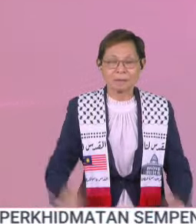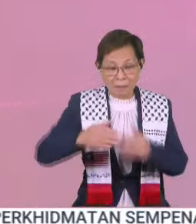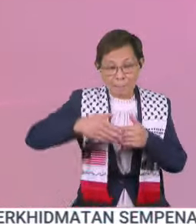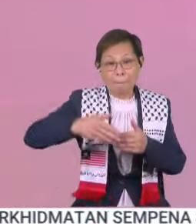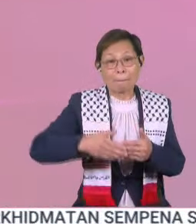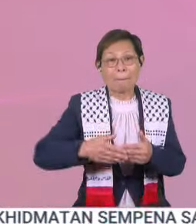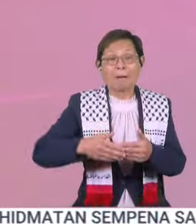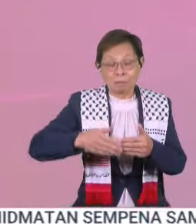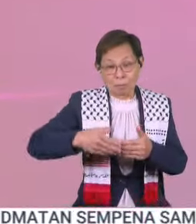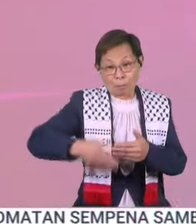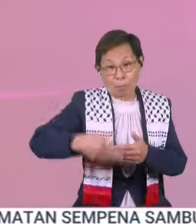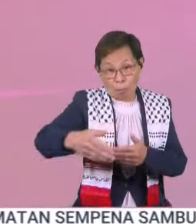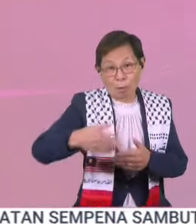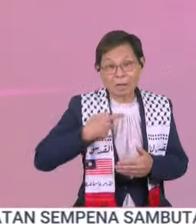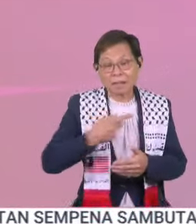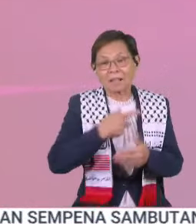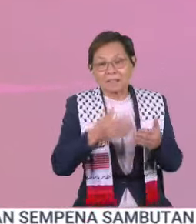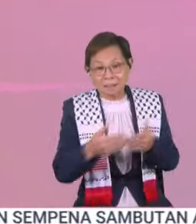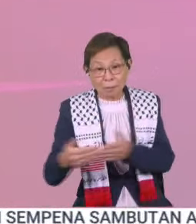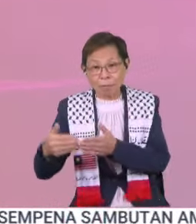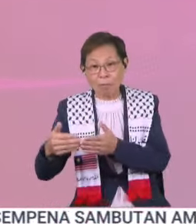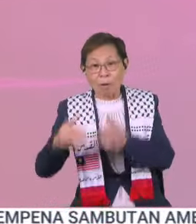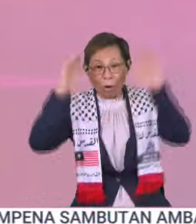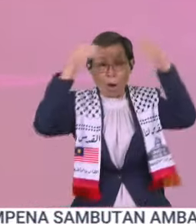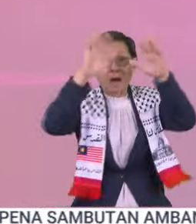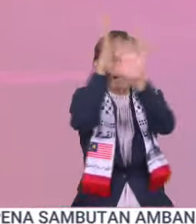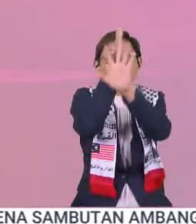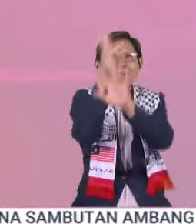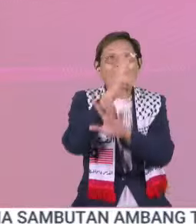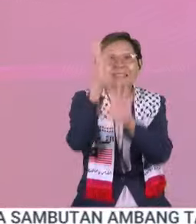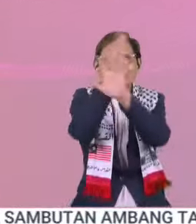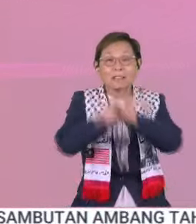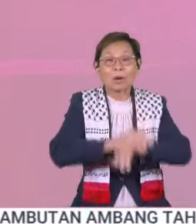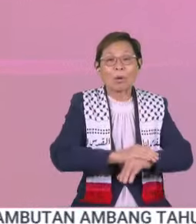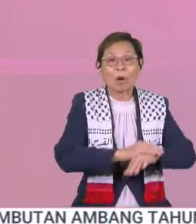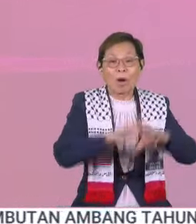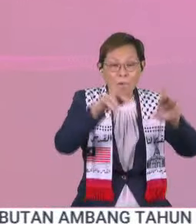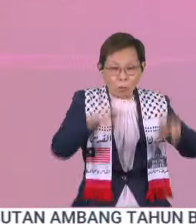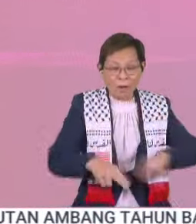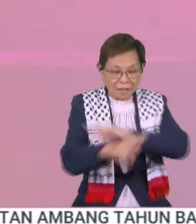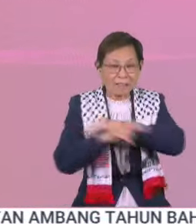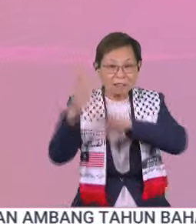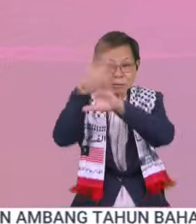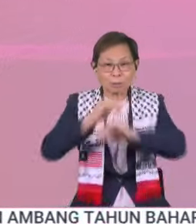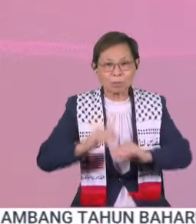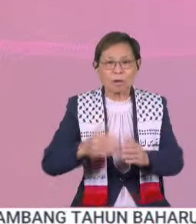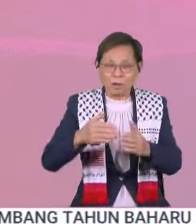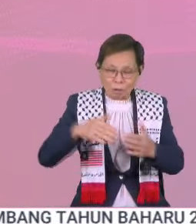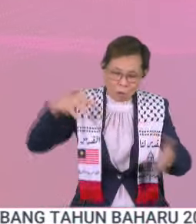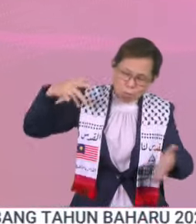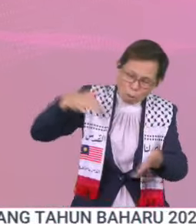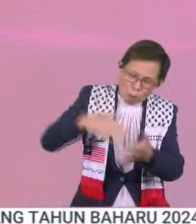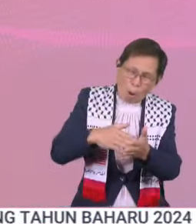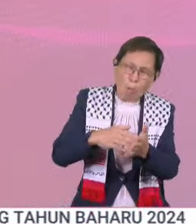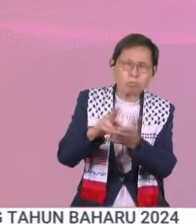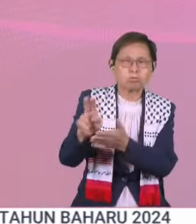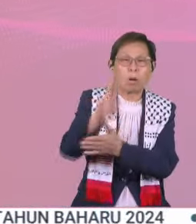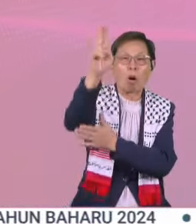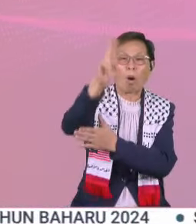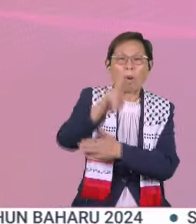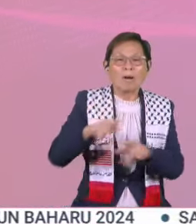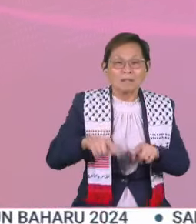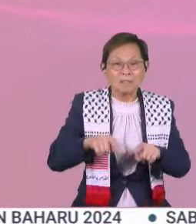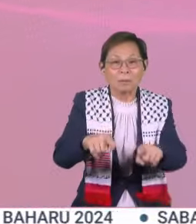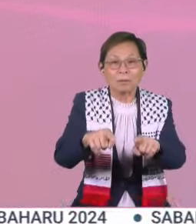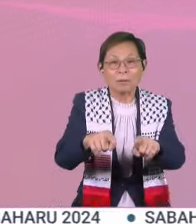Seterusnya, kita ke Bumi Kenyalang. Antara fokusnya, Kerajaan Sarawak mahu anak-anak negeri itu melanjutkan pelajaran ke peringkat lebih tinggi sejajar dengan dasar